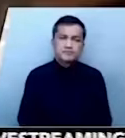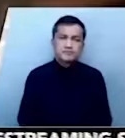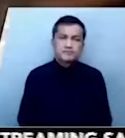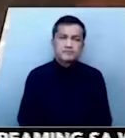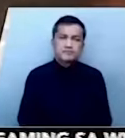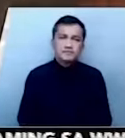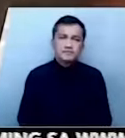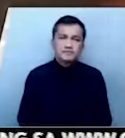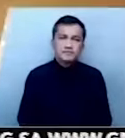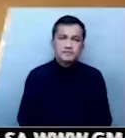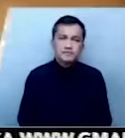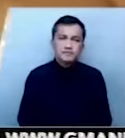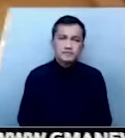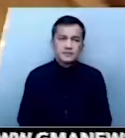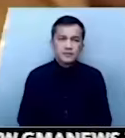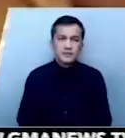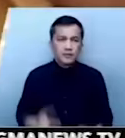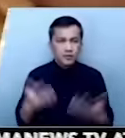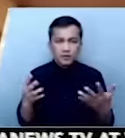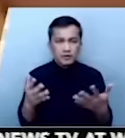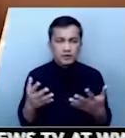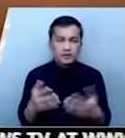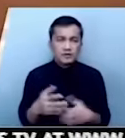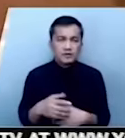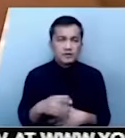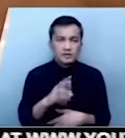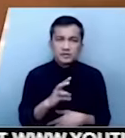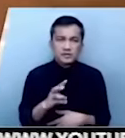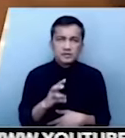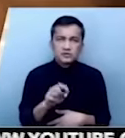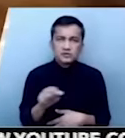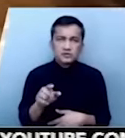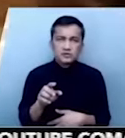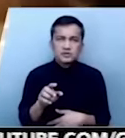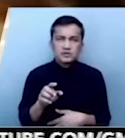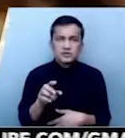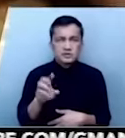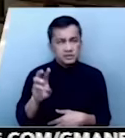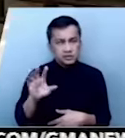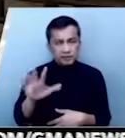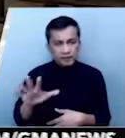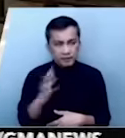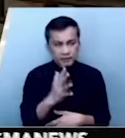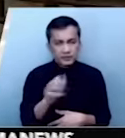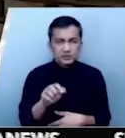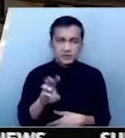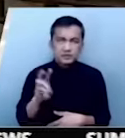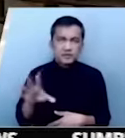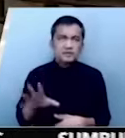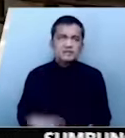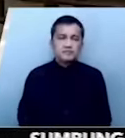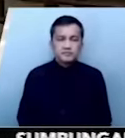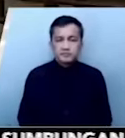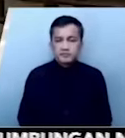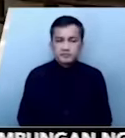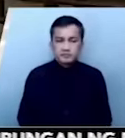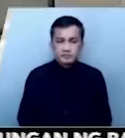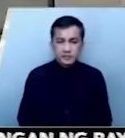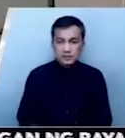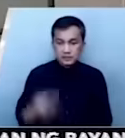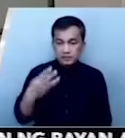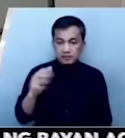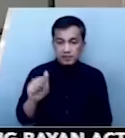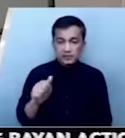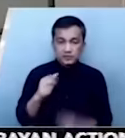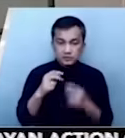to 65 pesos, puti sa 20 to 25 pesos. Siyang sikap ng GMA Integrated News